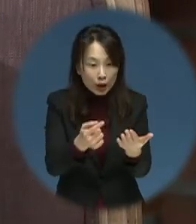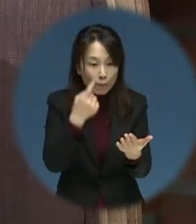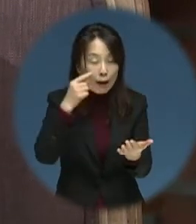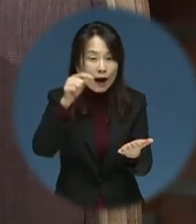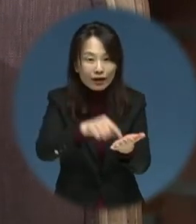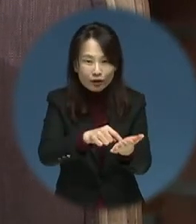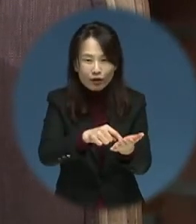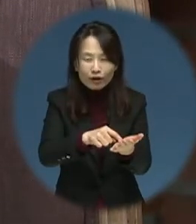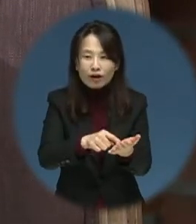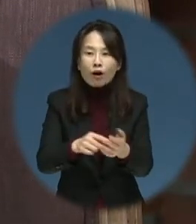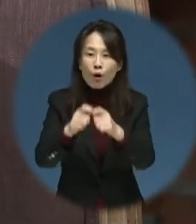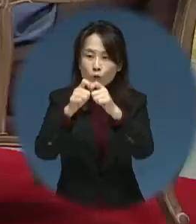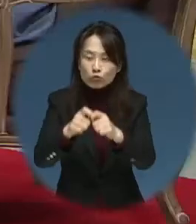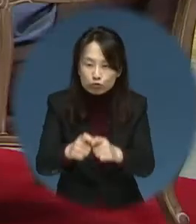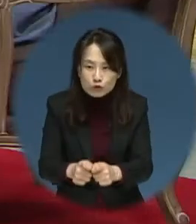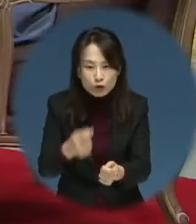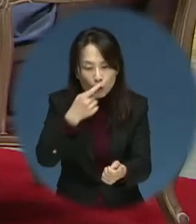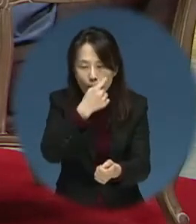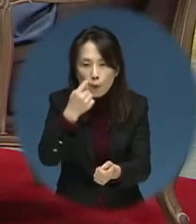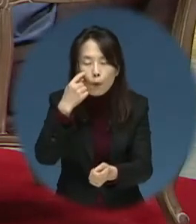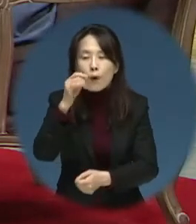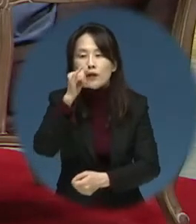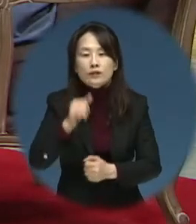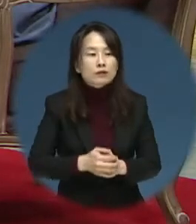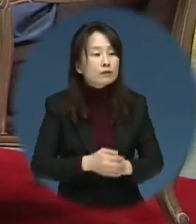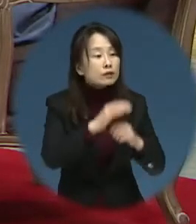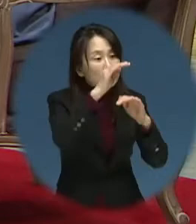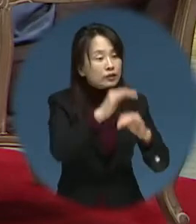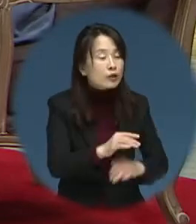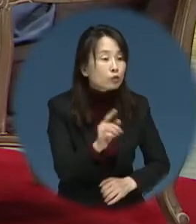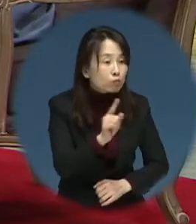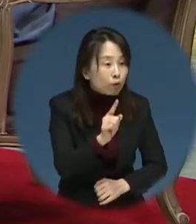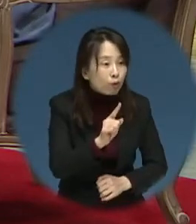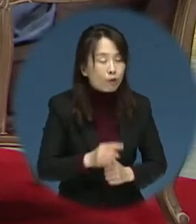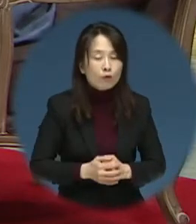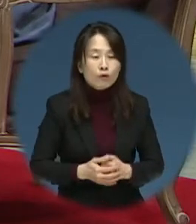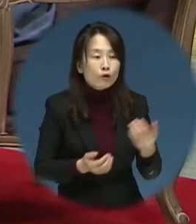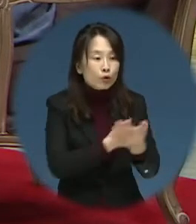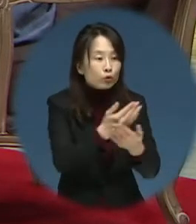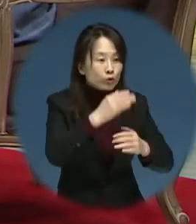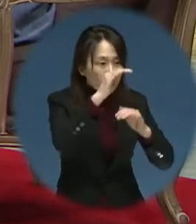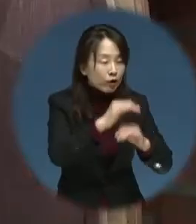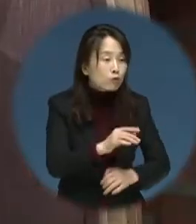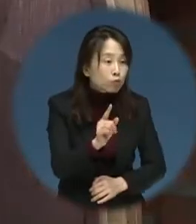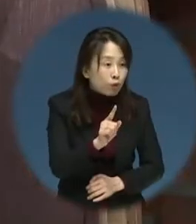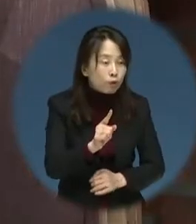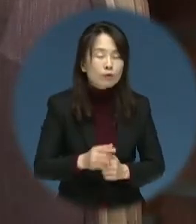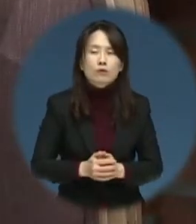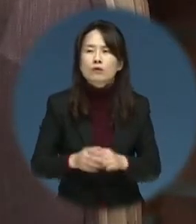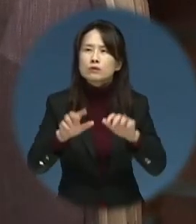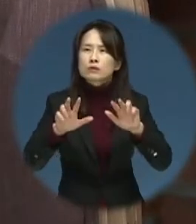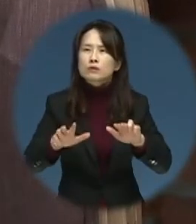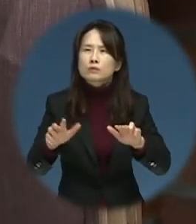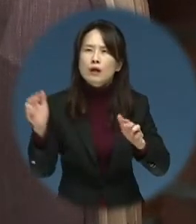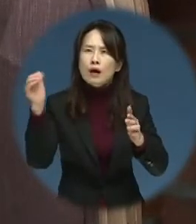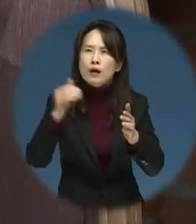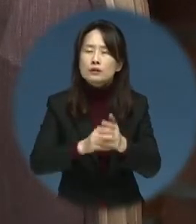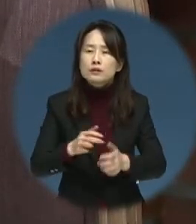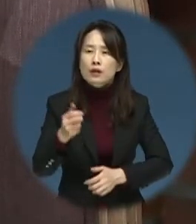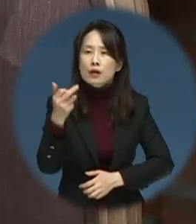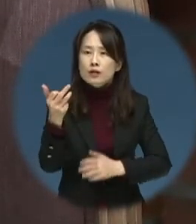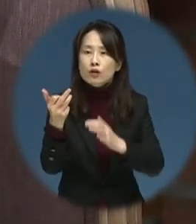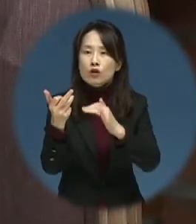교류가 구체적으로 확인되고 있습니다. 그 문헌의 내용은 주로 어떤 것들입니까? 그러니까? 지금까지 18명의